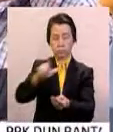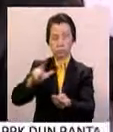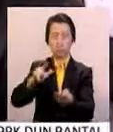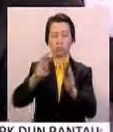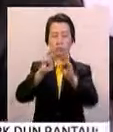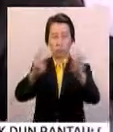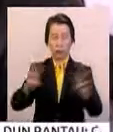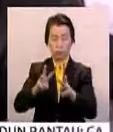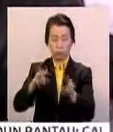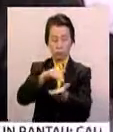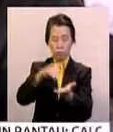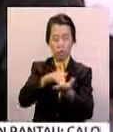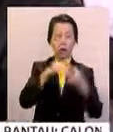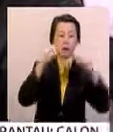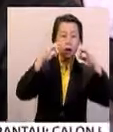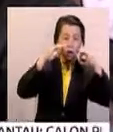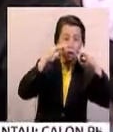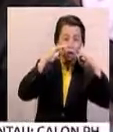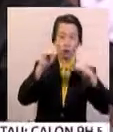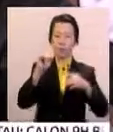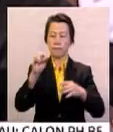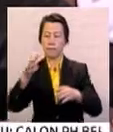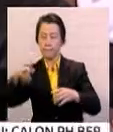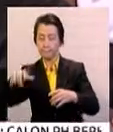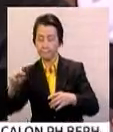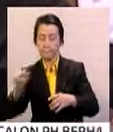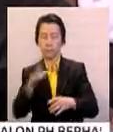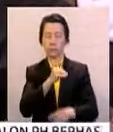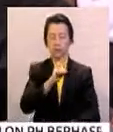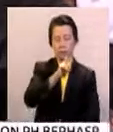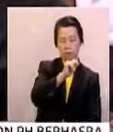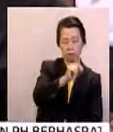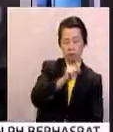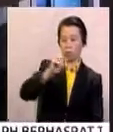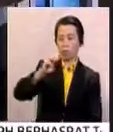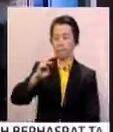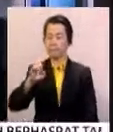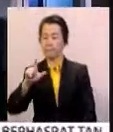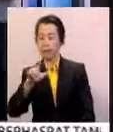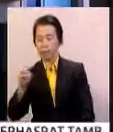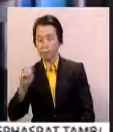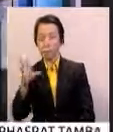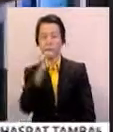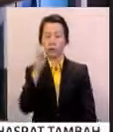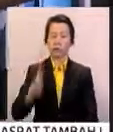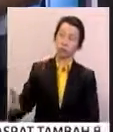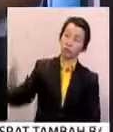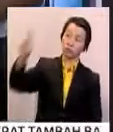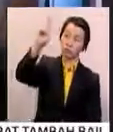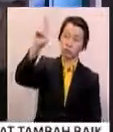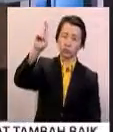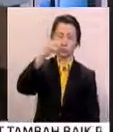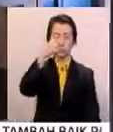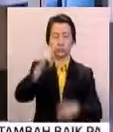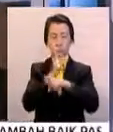tengah, iaitu laluan Batu Caves, Tampin dan Tanjung Malim, Pelabuhan Kelang. Manakala di wilayah utara melibatkan